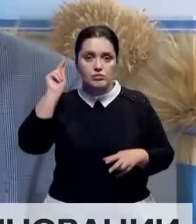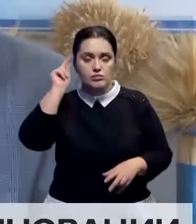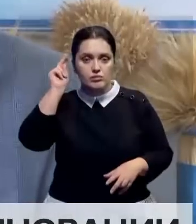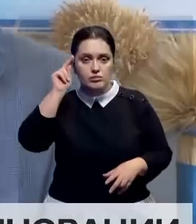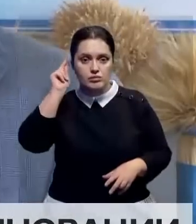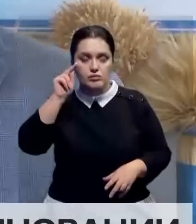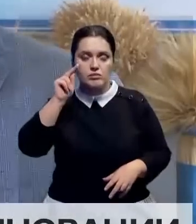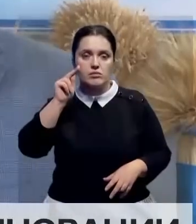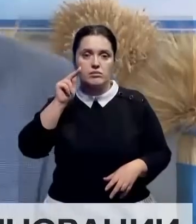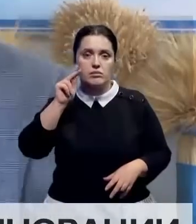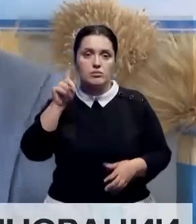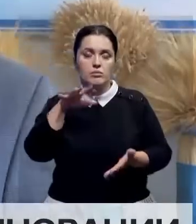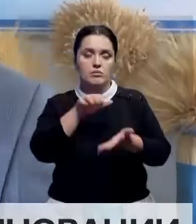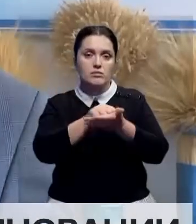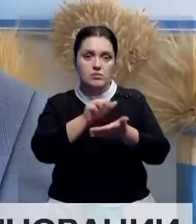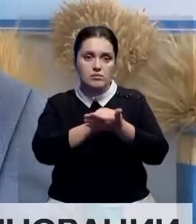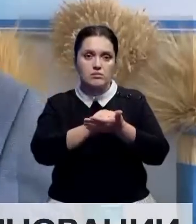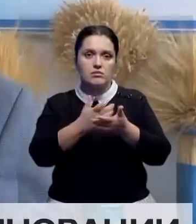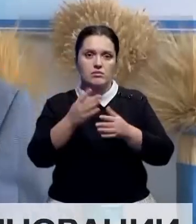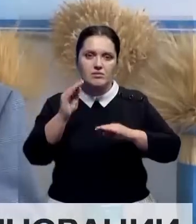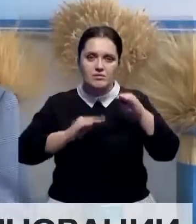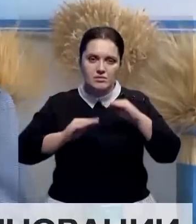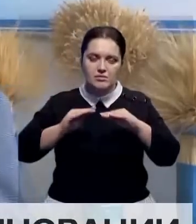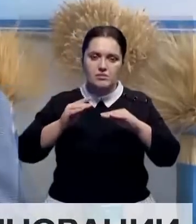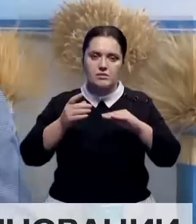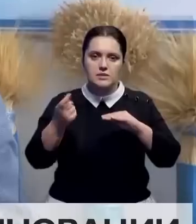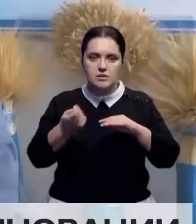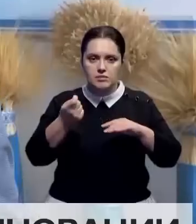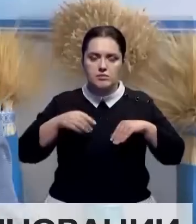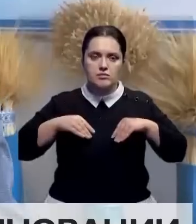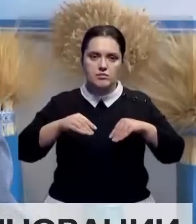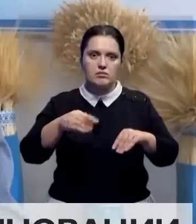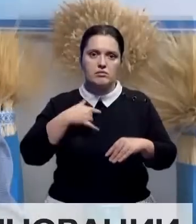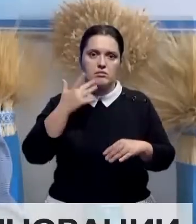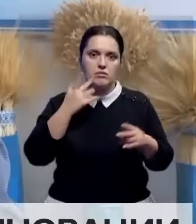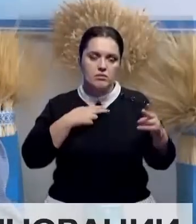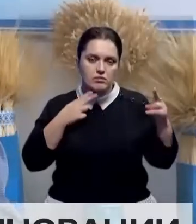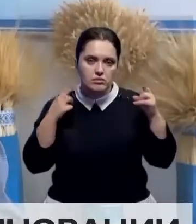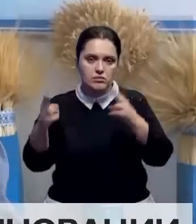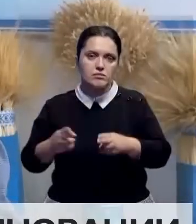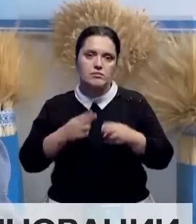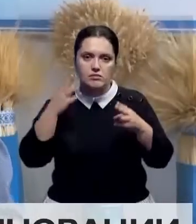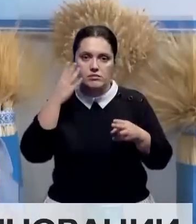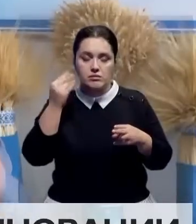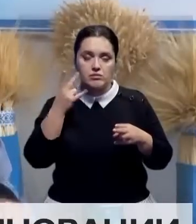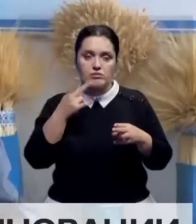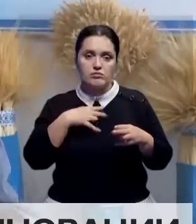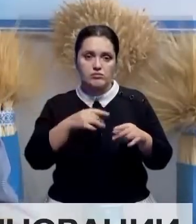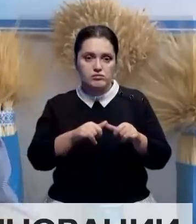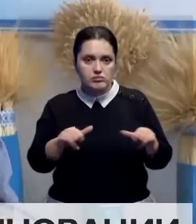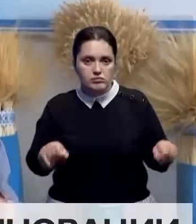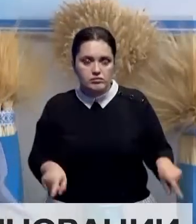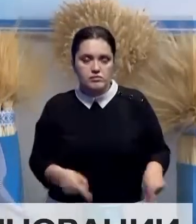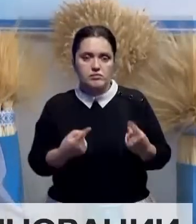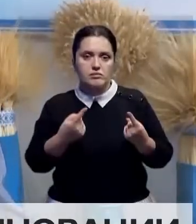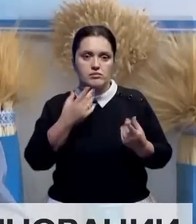на периферии. Чтобы заниматься молекулярной селекцией, я вынужден постоянно ездить в Алматы. Поэтому необходимо развивать агроинновации